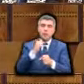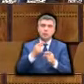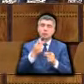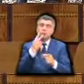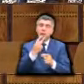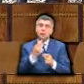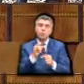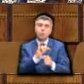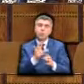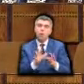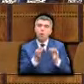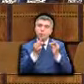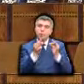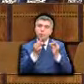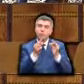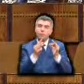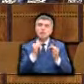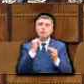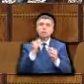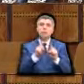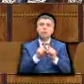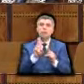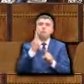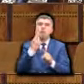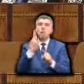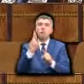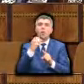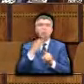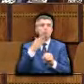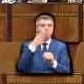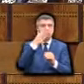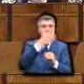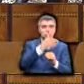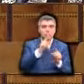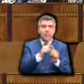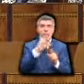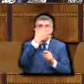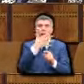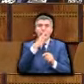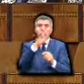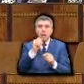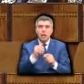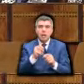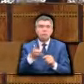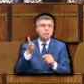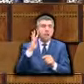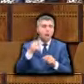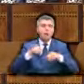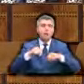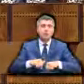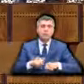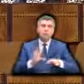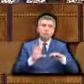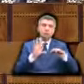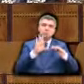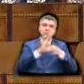استباقية. ما غاديش نستناو دائما جلالة الملك يمشي للدول الإفريقية عاد نسمعوا الوزراء ولا القطاعات